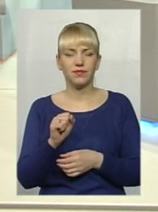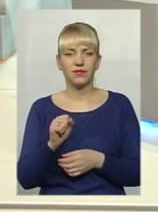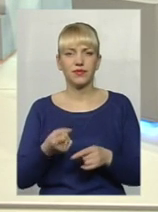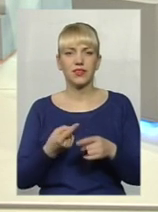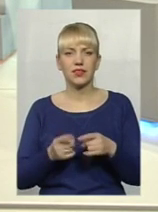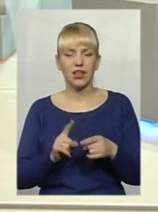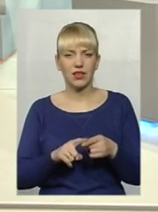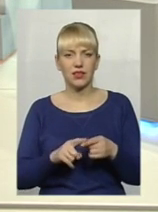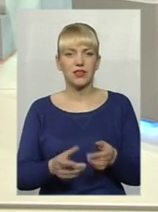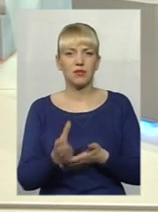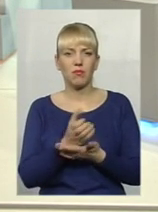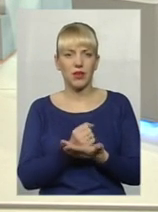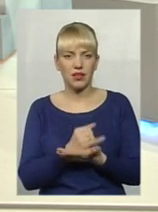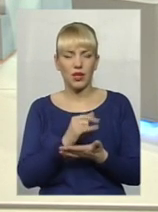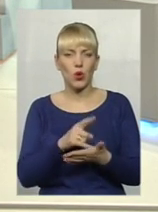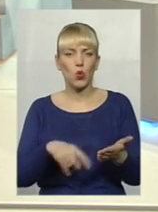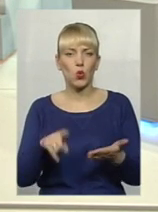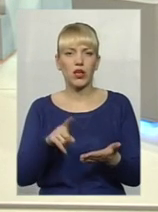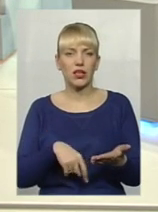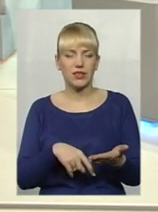саме збір і утилізацію